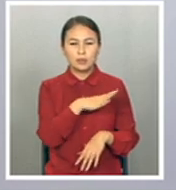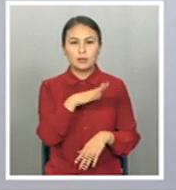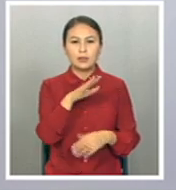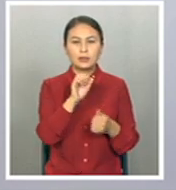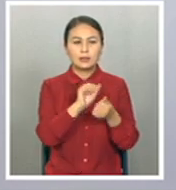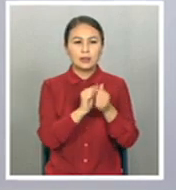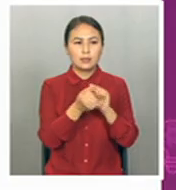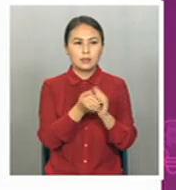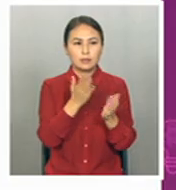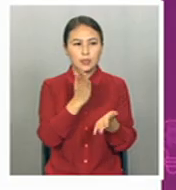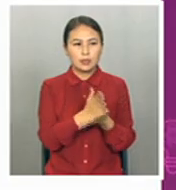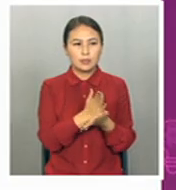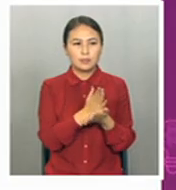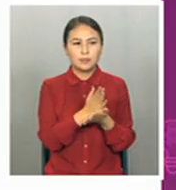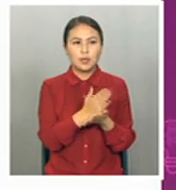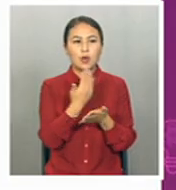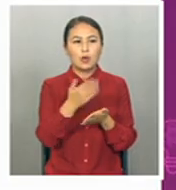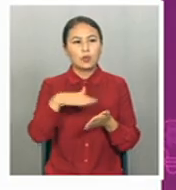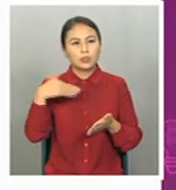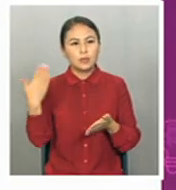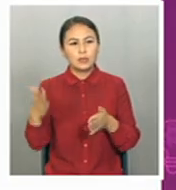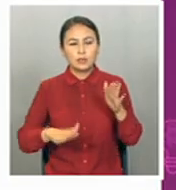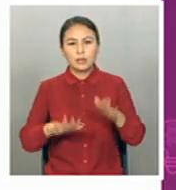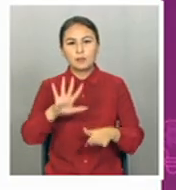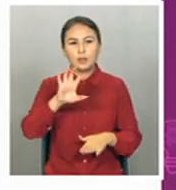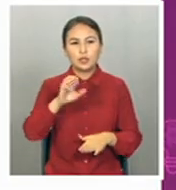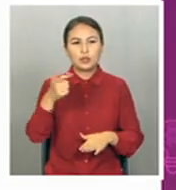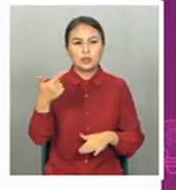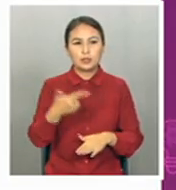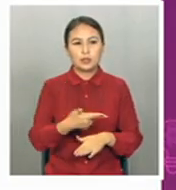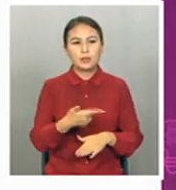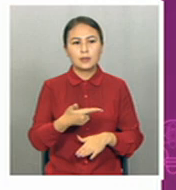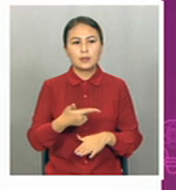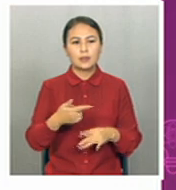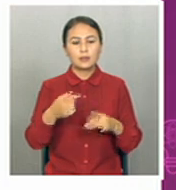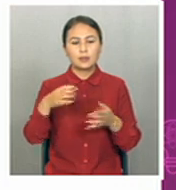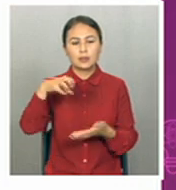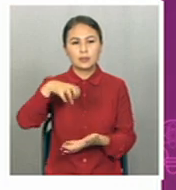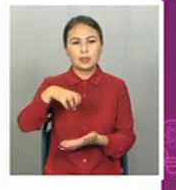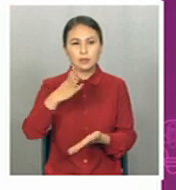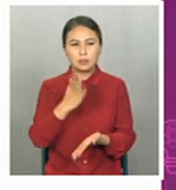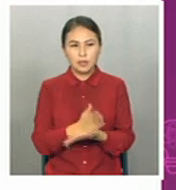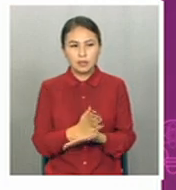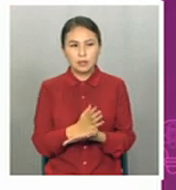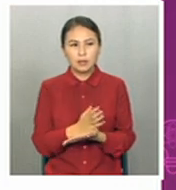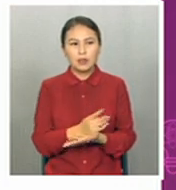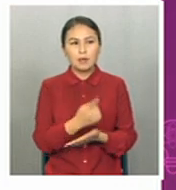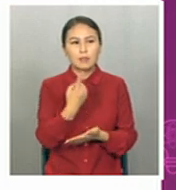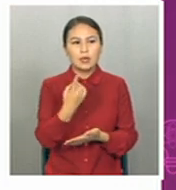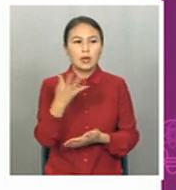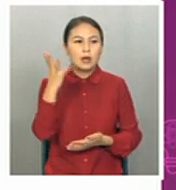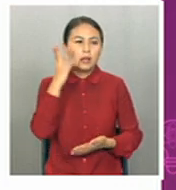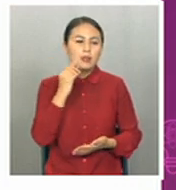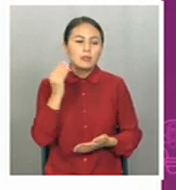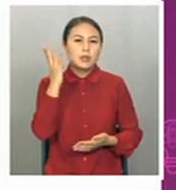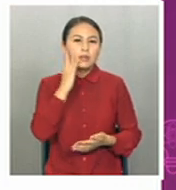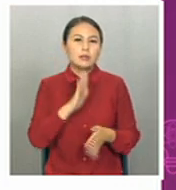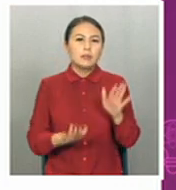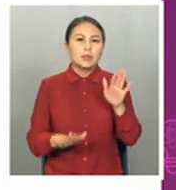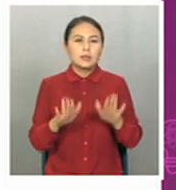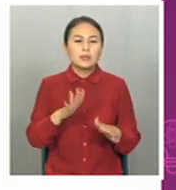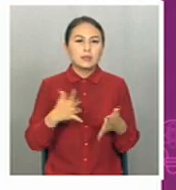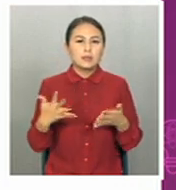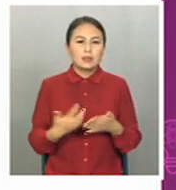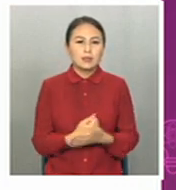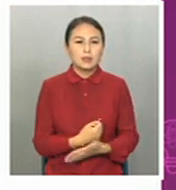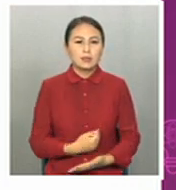бар. Ал оң жақ табақшасында 500 грамм гыртасы бар. Және бізге бір алманың